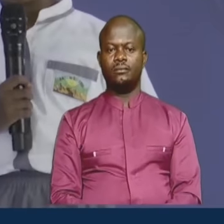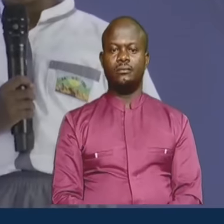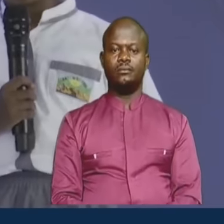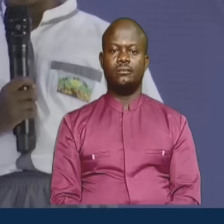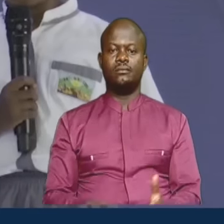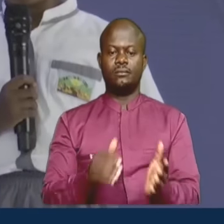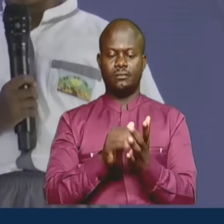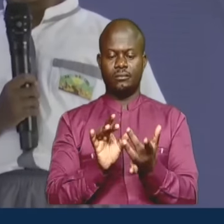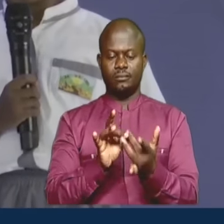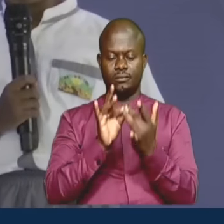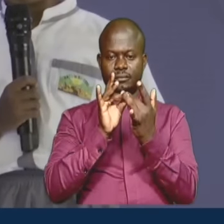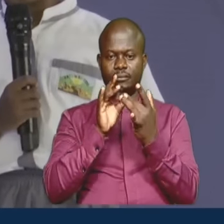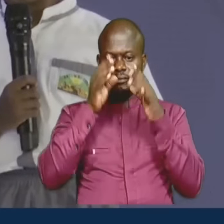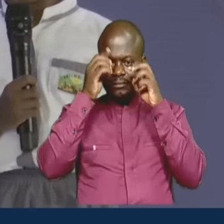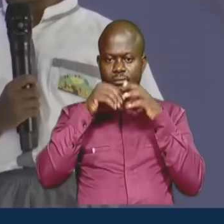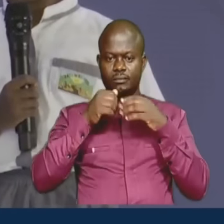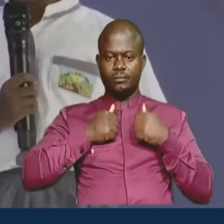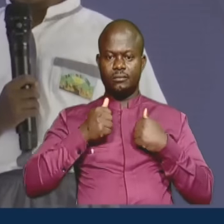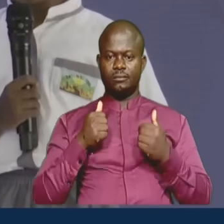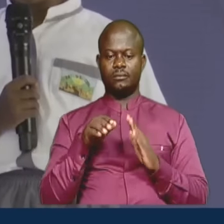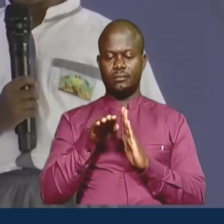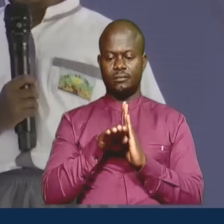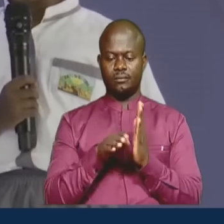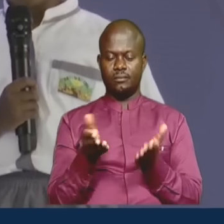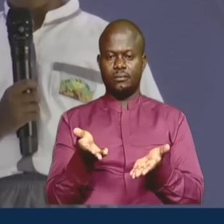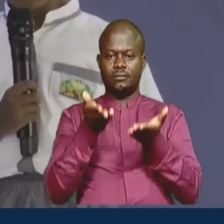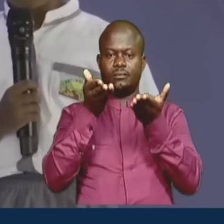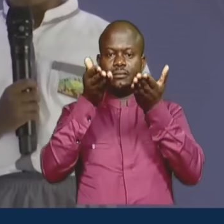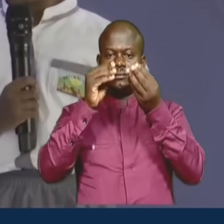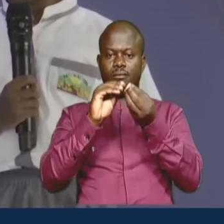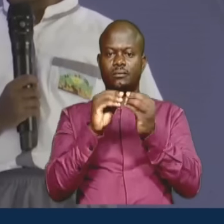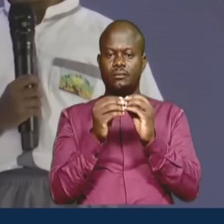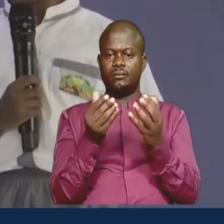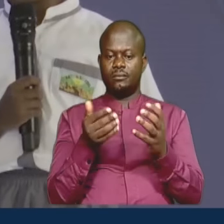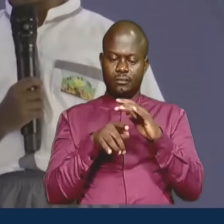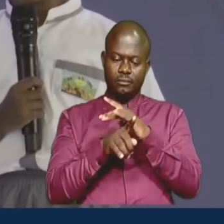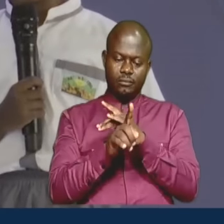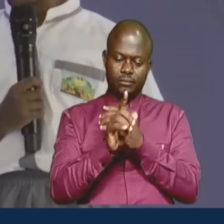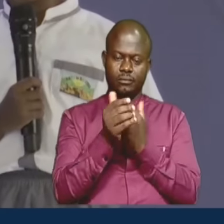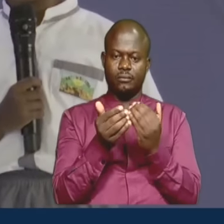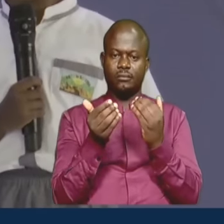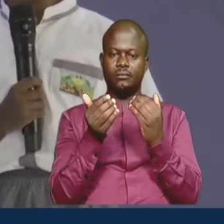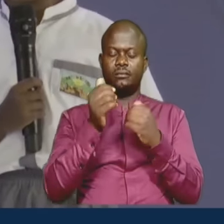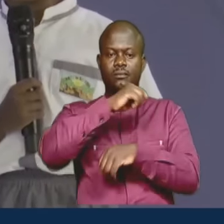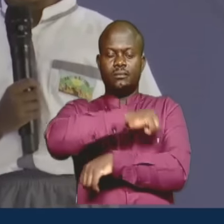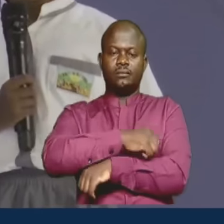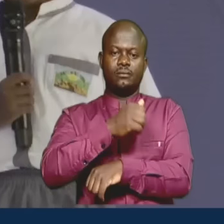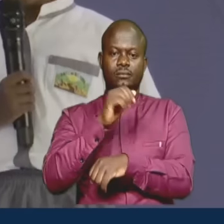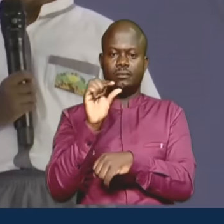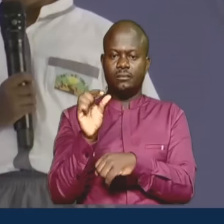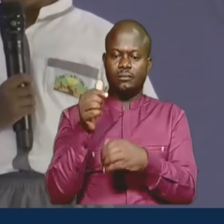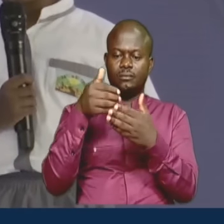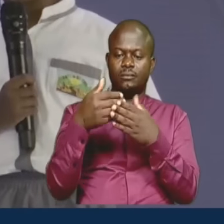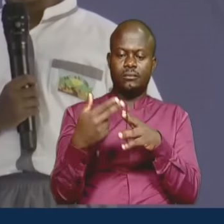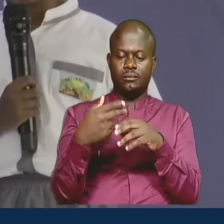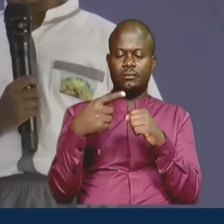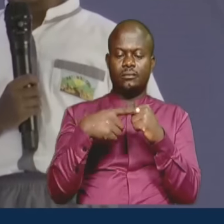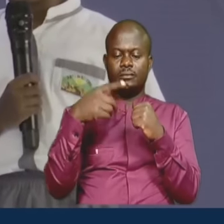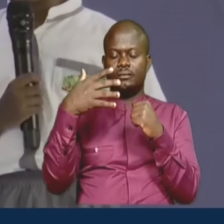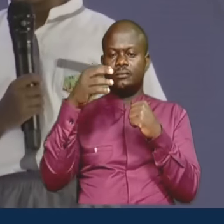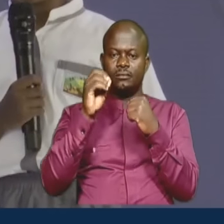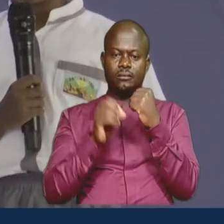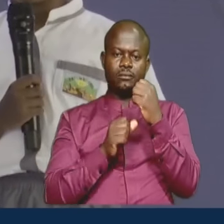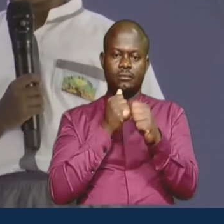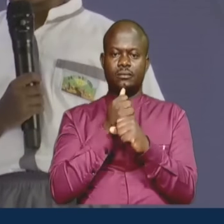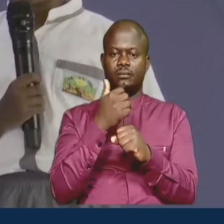by'umwihariko mu rwego rw'uburezi mu Rwanda hari gahunda yo kuzamura umubare w'abana binjira mu mashuri y'abana bato ukagera kuri 65% mu